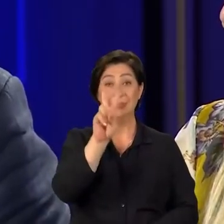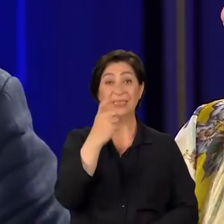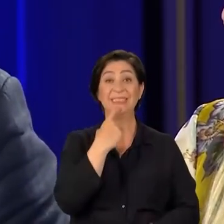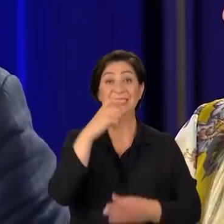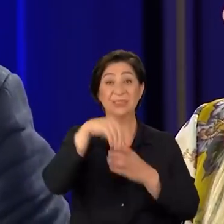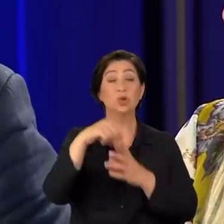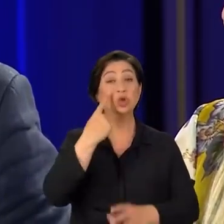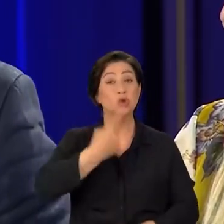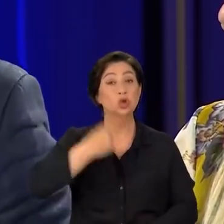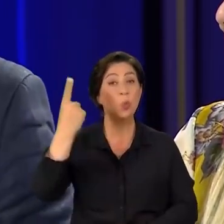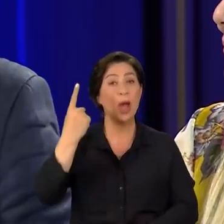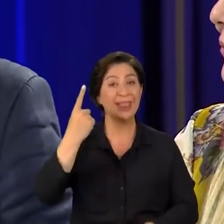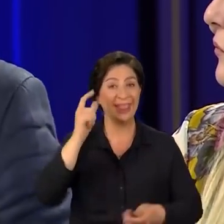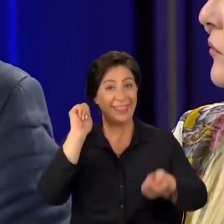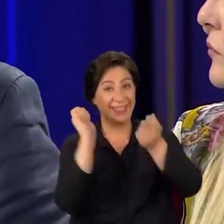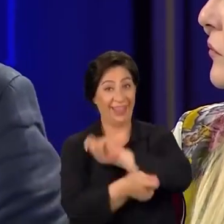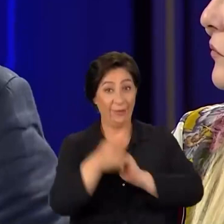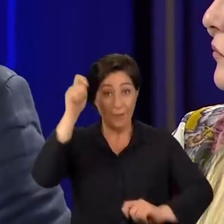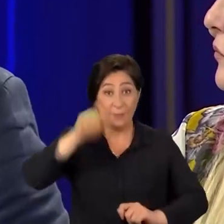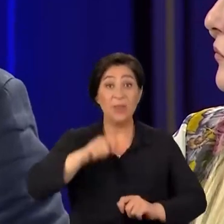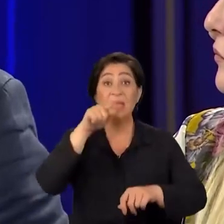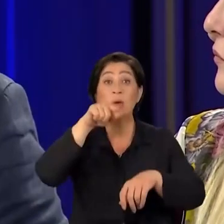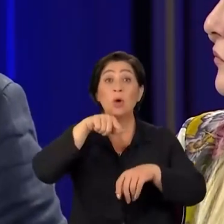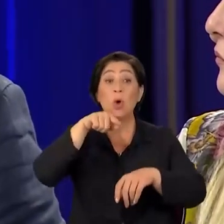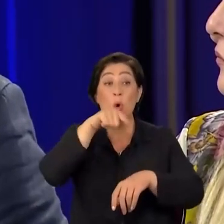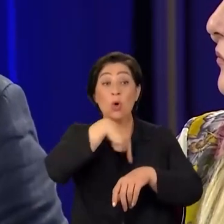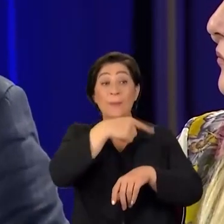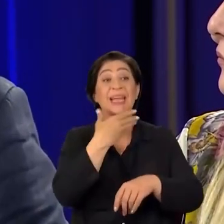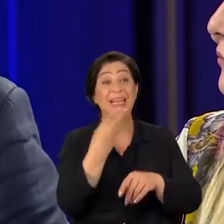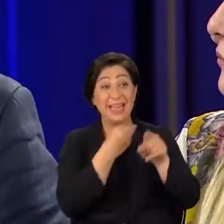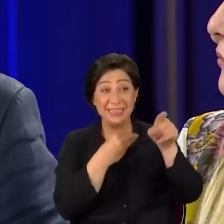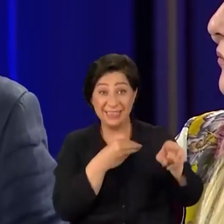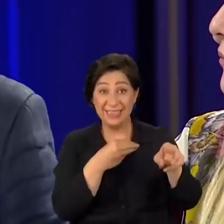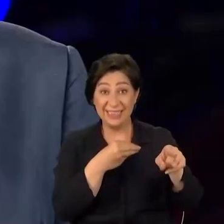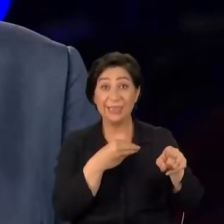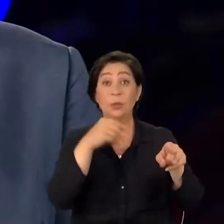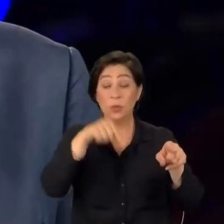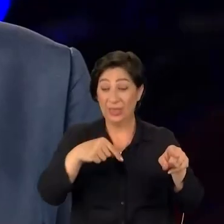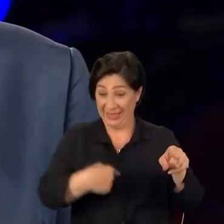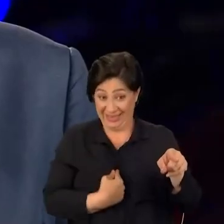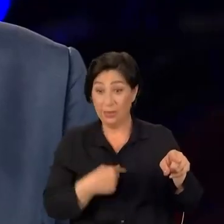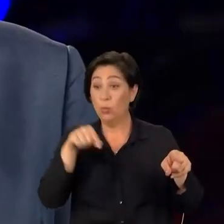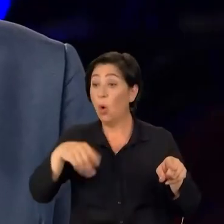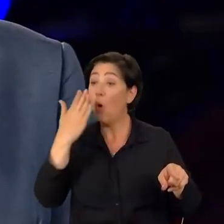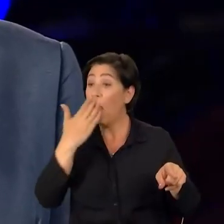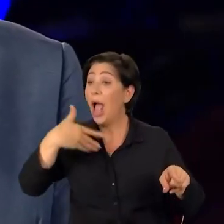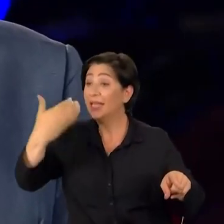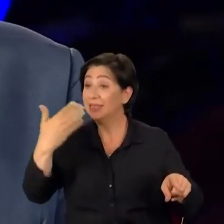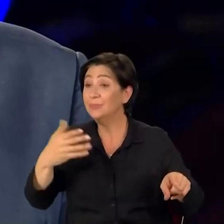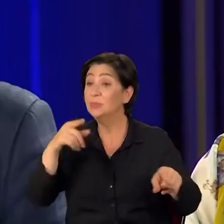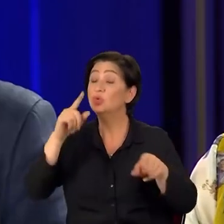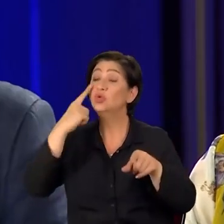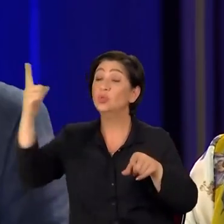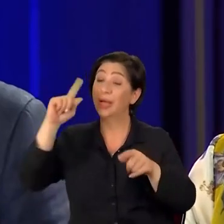1920'lerdeki Cumhuriyet Devrimi'nin yapıldığı dönemdeki kuşağın hisleriyle bugün okullarda anlattığımız Cumhuriyet